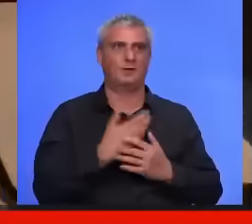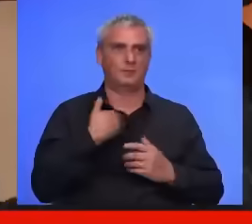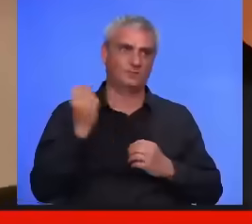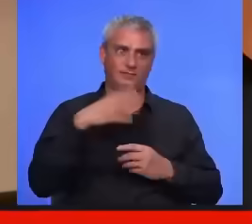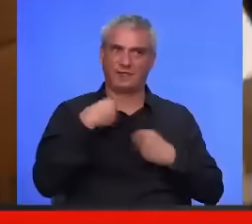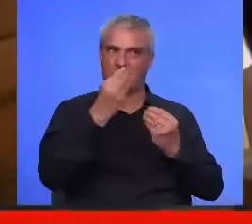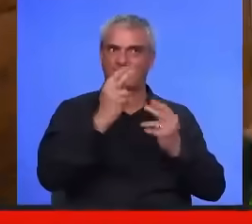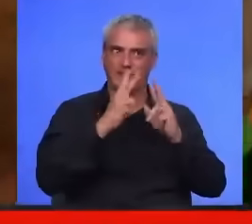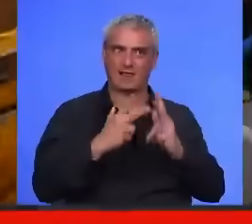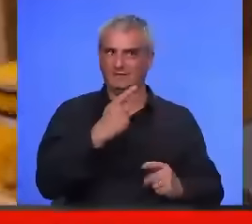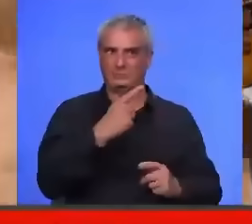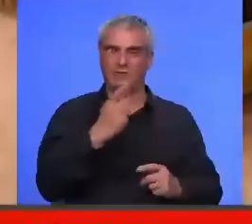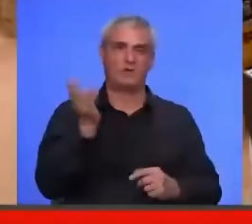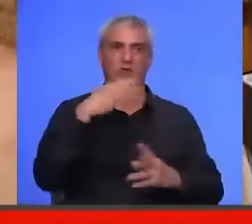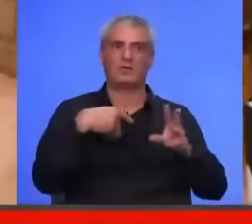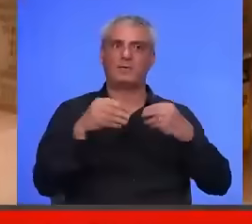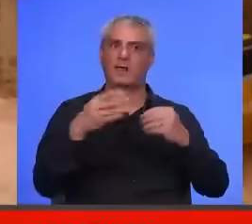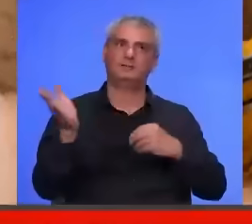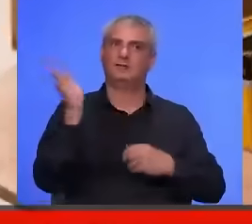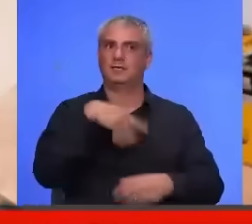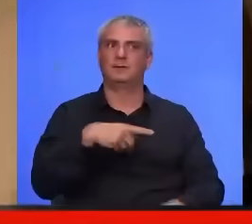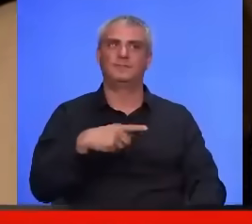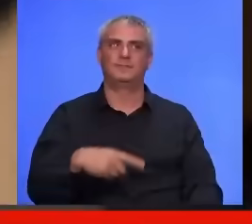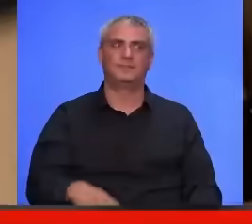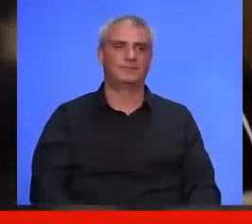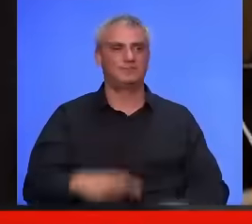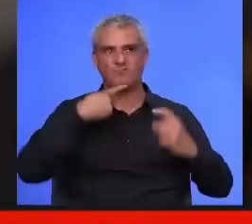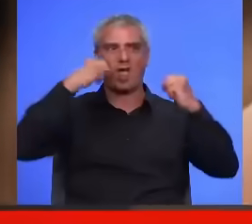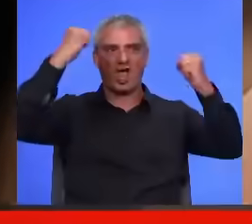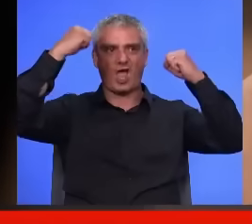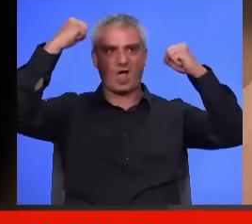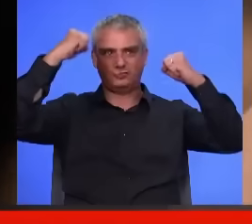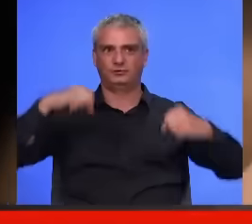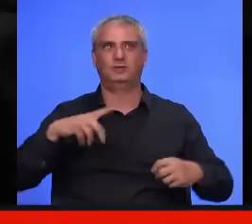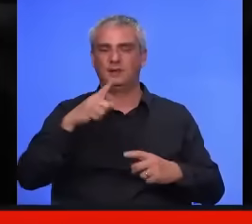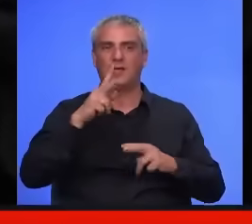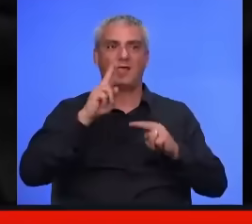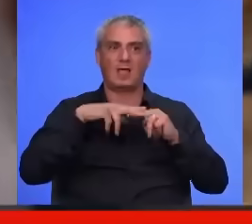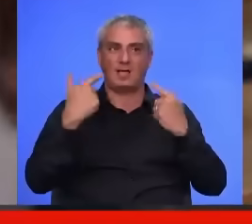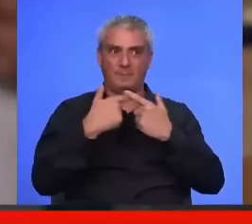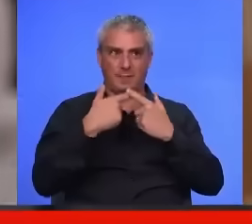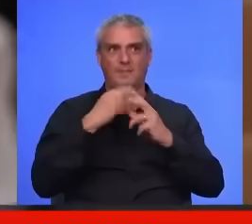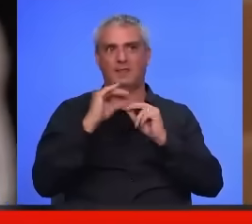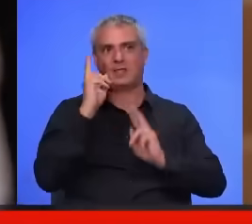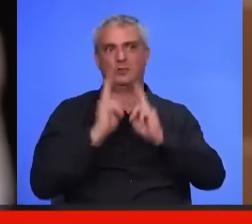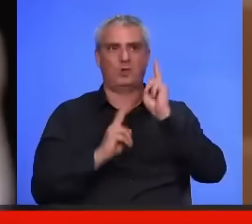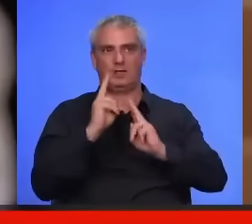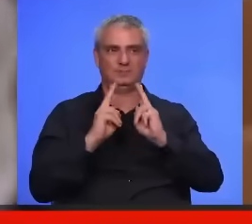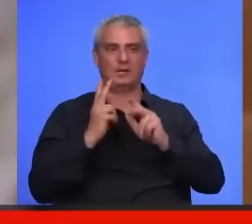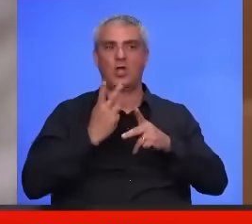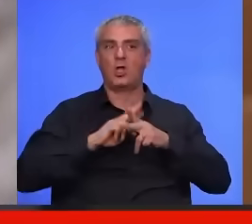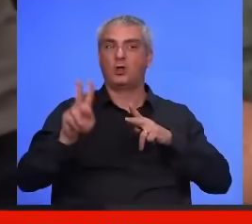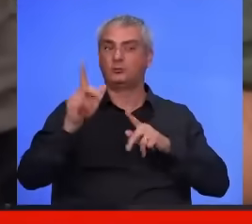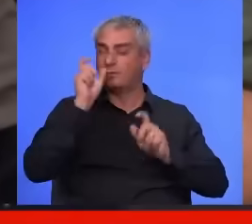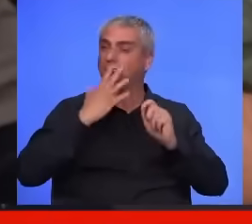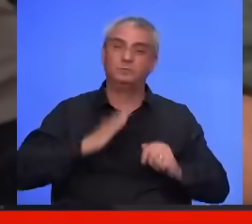לתת את זה לעיצוב עוד פלסטיקים חברים שבוע אחרי המלחמה התחלנו ליצר אז חודשיים אנשים